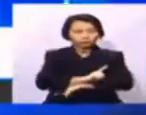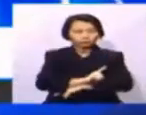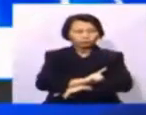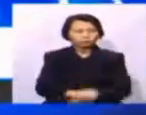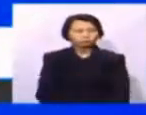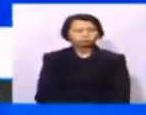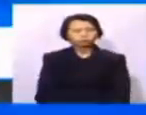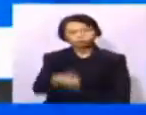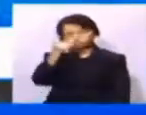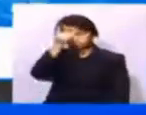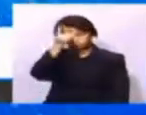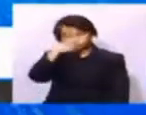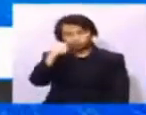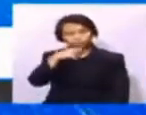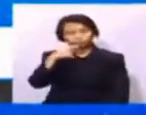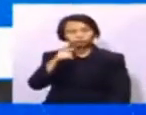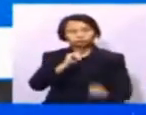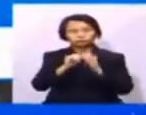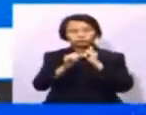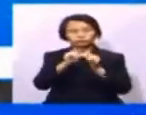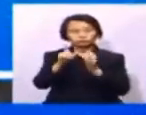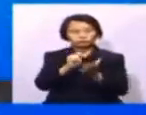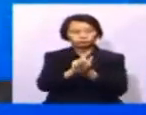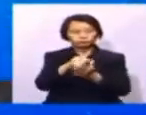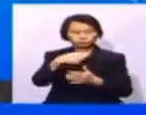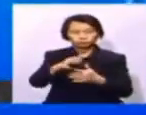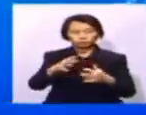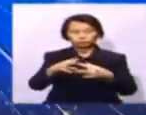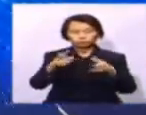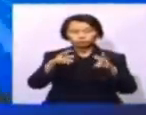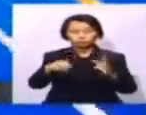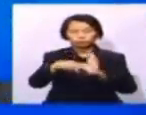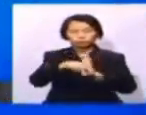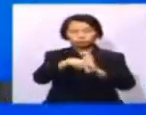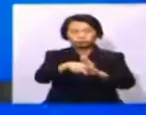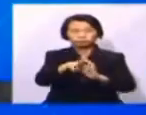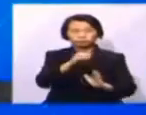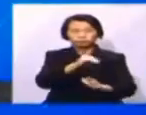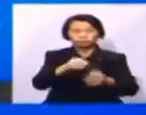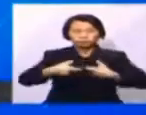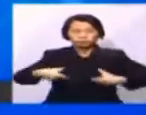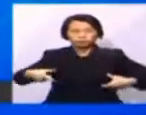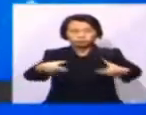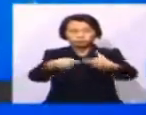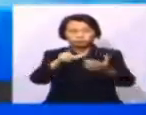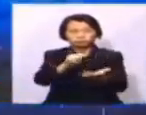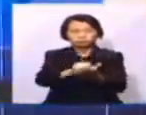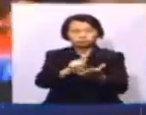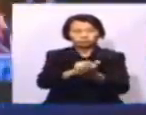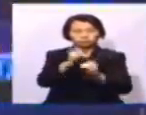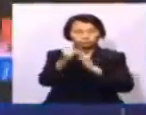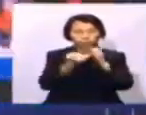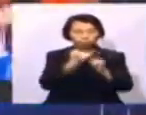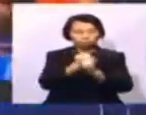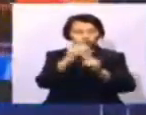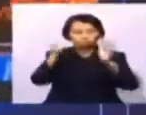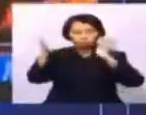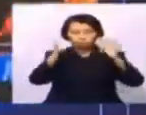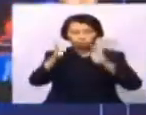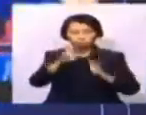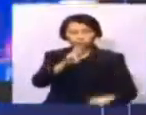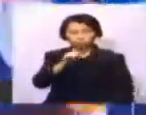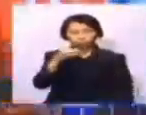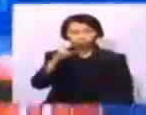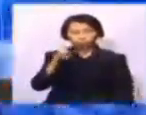Datuk Seri Hamzah menyatakannya pada sidang media selepas merasmikan pameran dan persidangan franchise antarabangsa Malaysia 2018